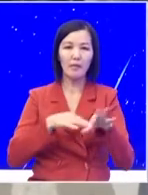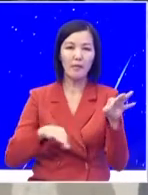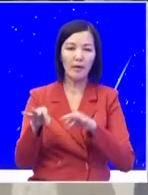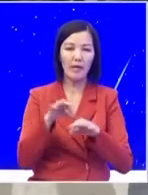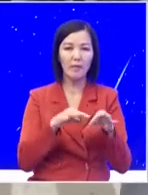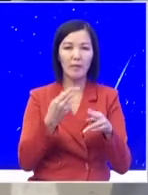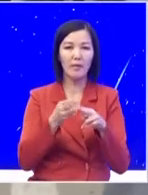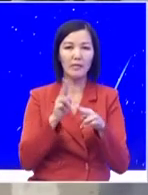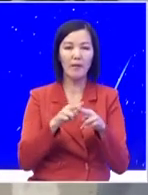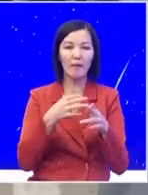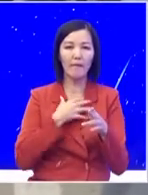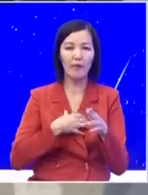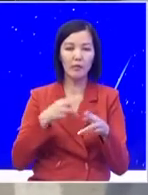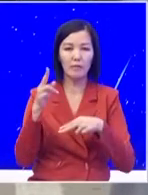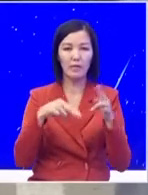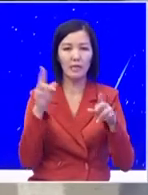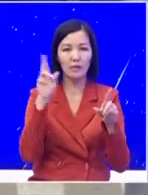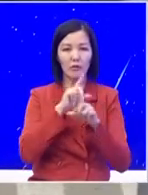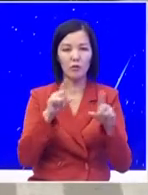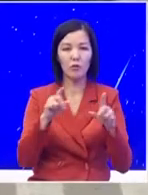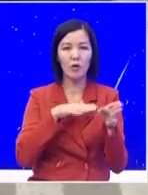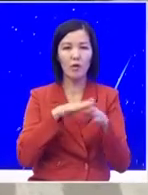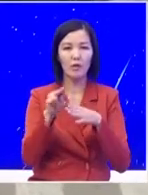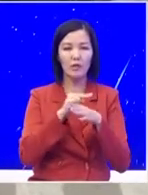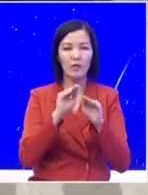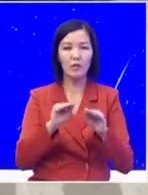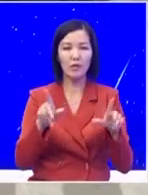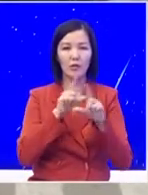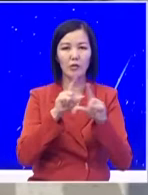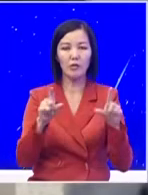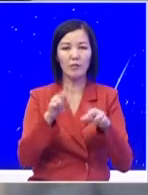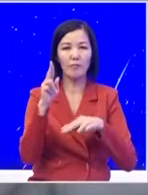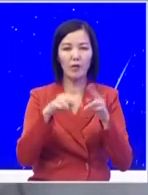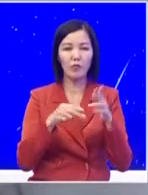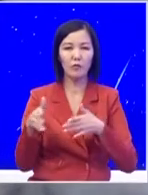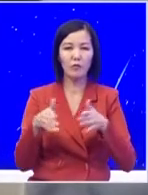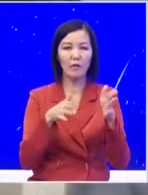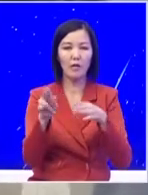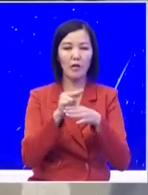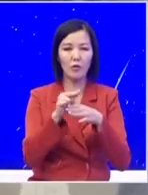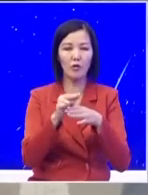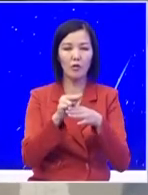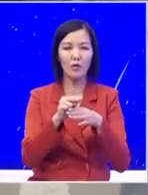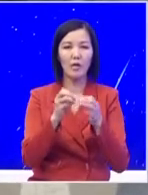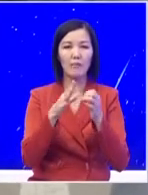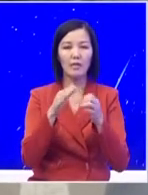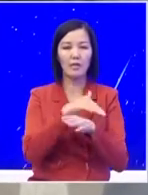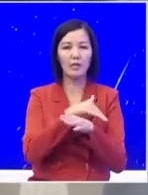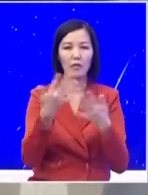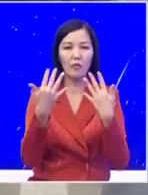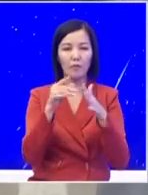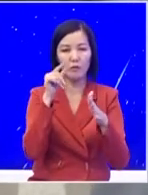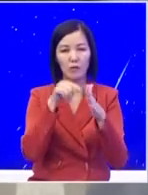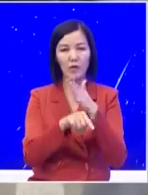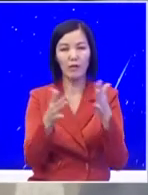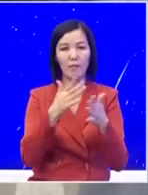Самыми приоритетными являются строительство школы, реконструкция детского сада, благоустройство дорог. В этом году мы чиним 15 дорог в поселке. Это